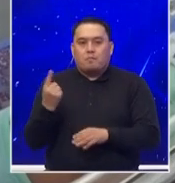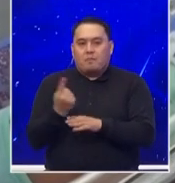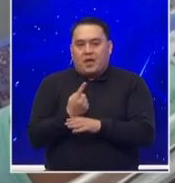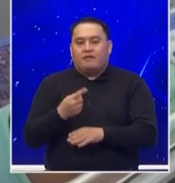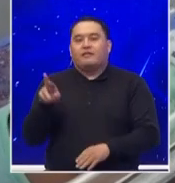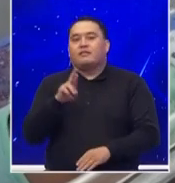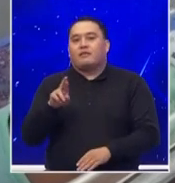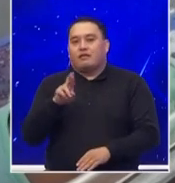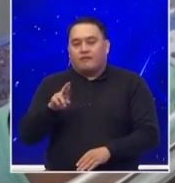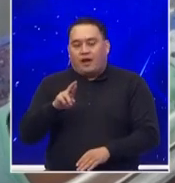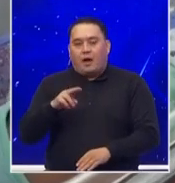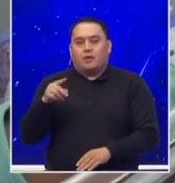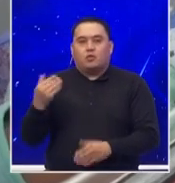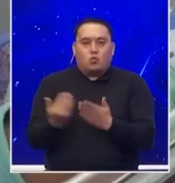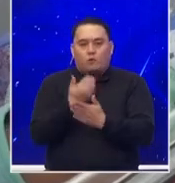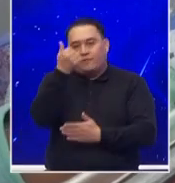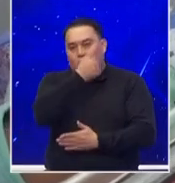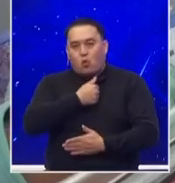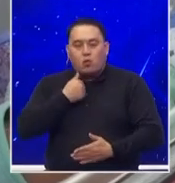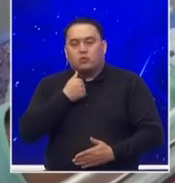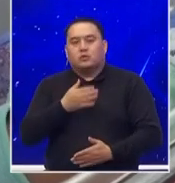1 числа Нового года.